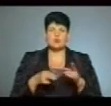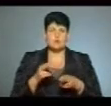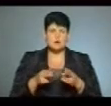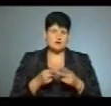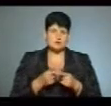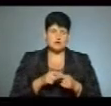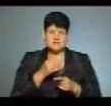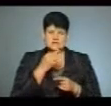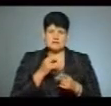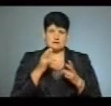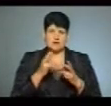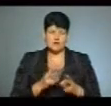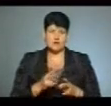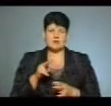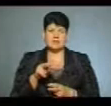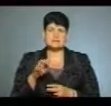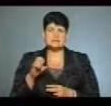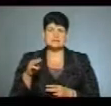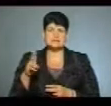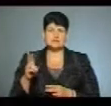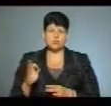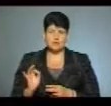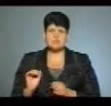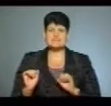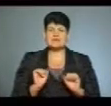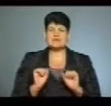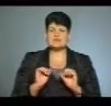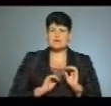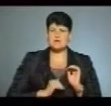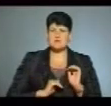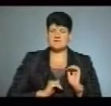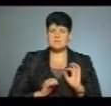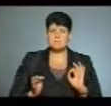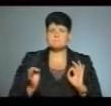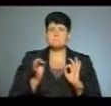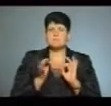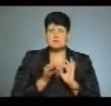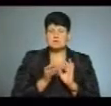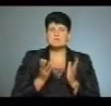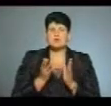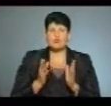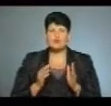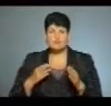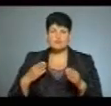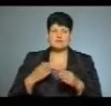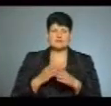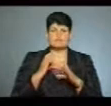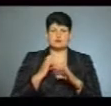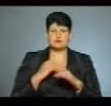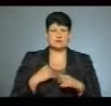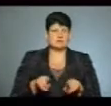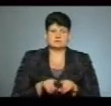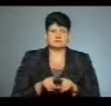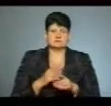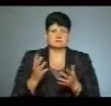це повідомила травмована в аварії Лариса Стецько. Із керівниками фірми причіп вантажівки, якої врізався в автобус, нам зв'язатися